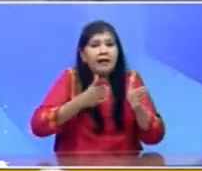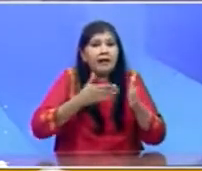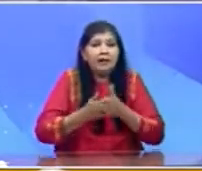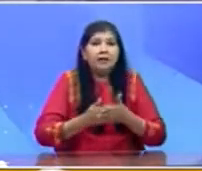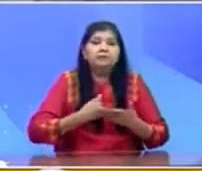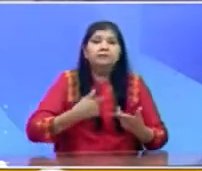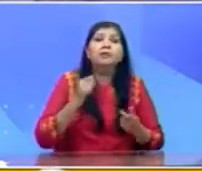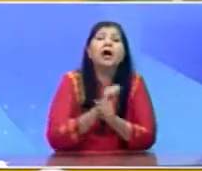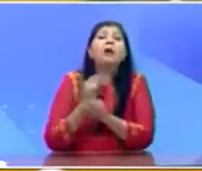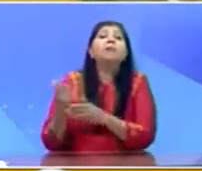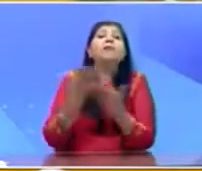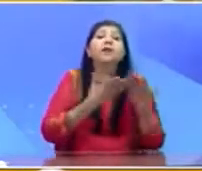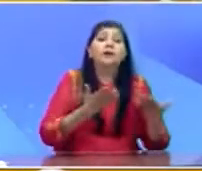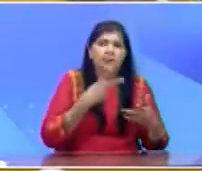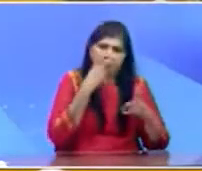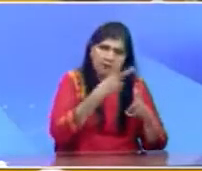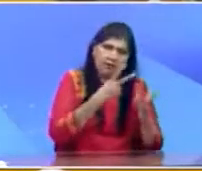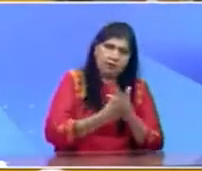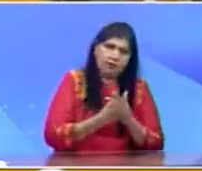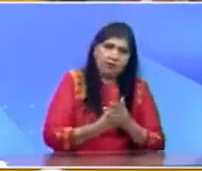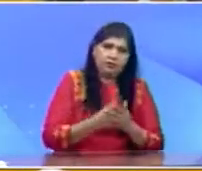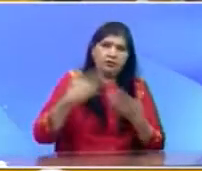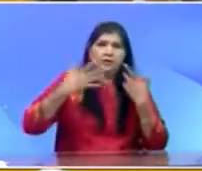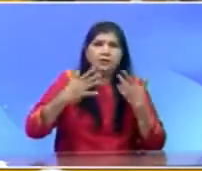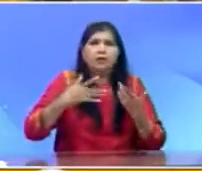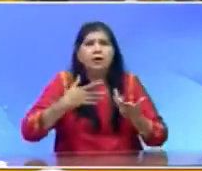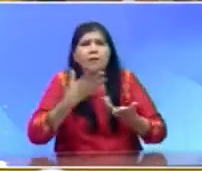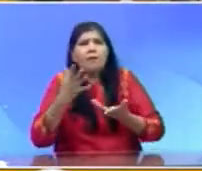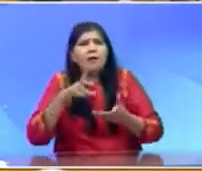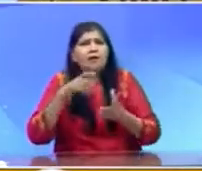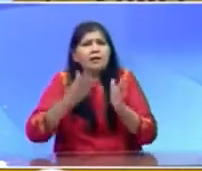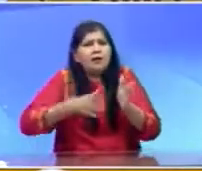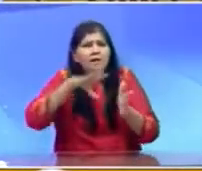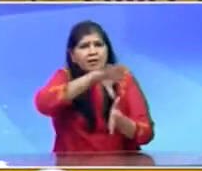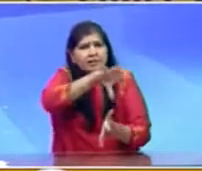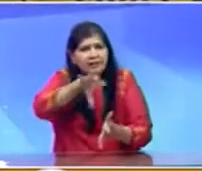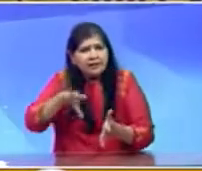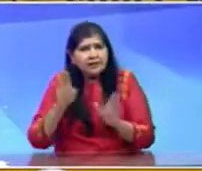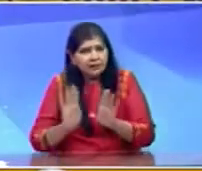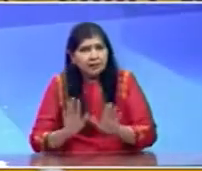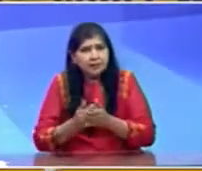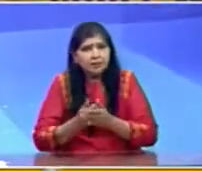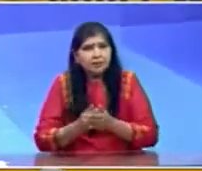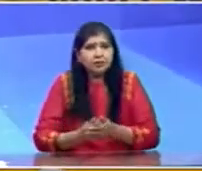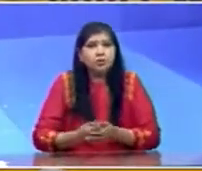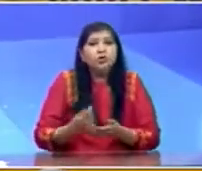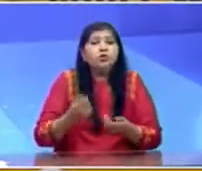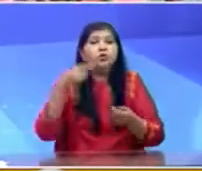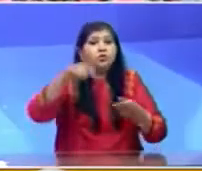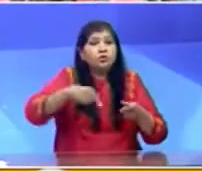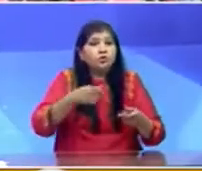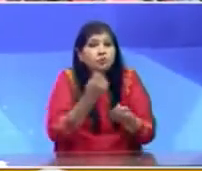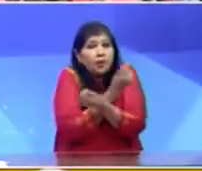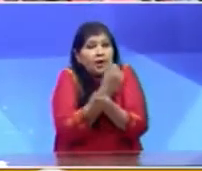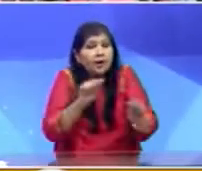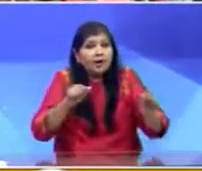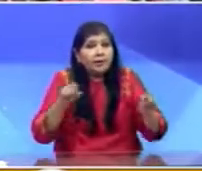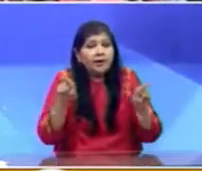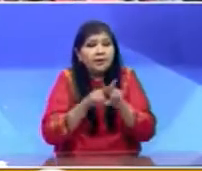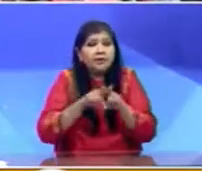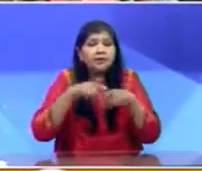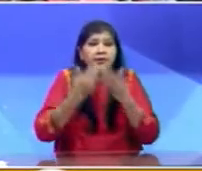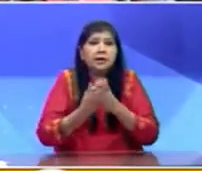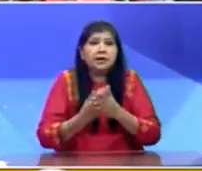जानें। देश में अनेक ऐसे रेलवे स्टेशन हैं जो स्वतंत्रता आंदोलन के इतिहास से जुड़े